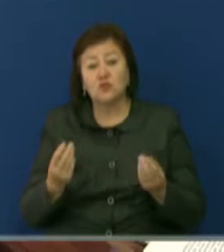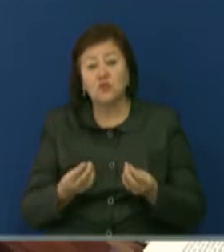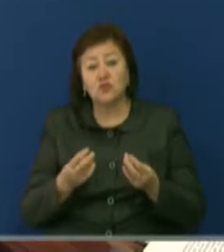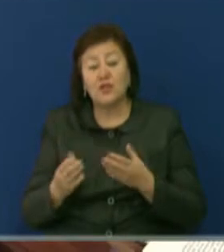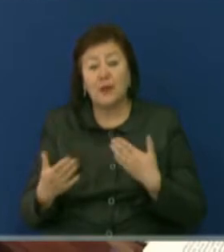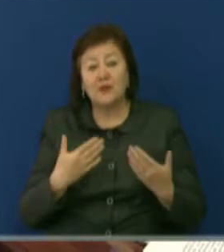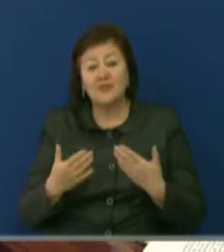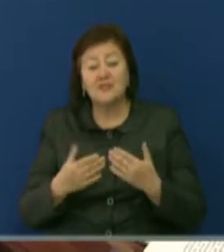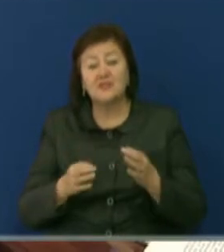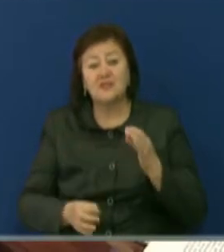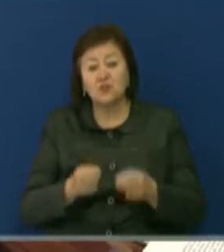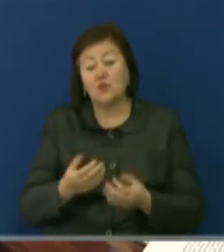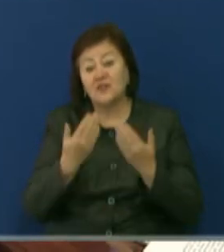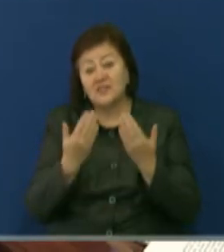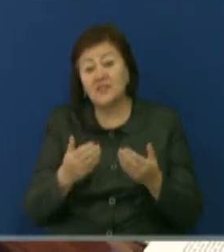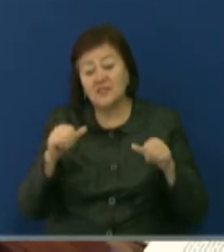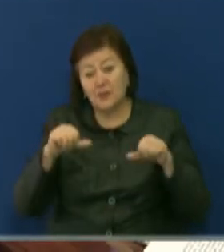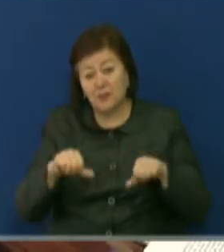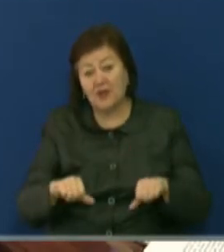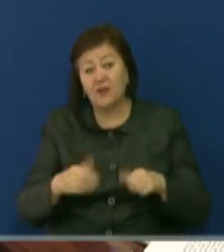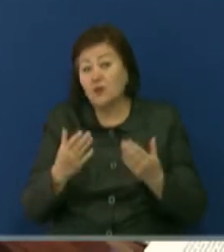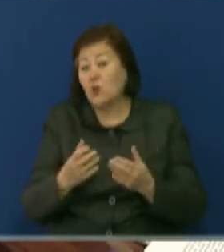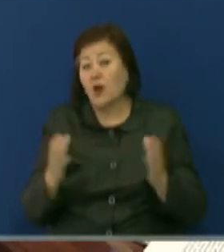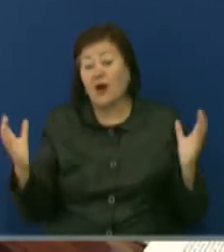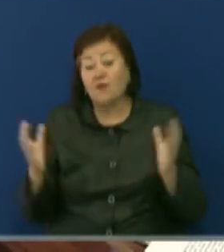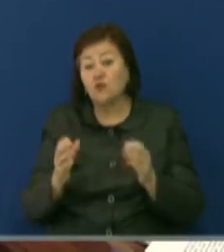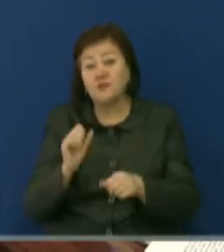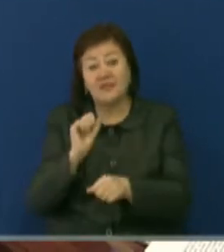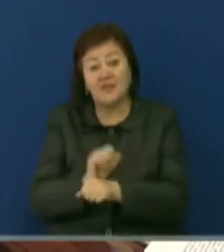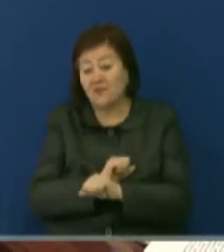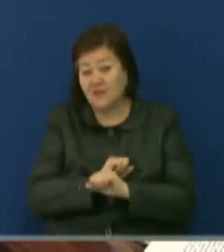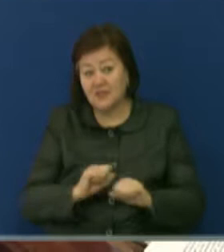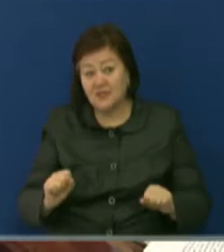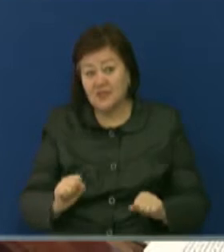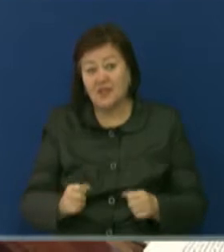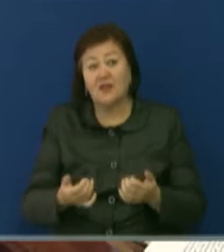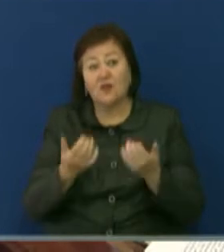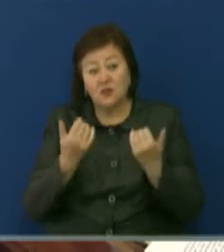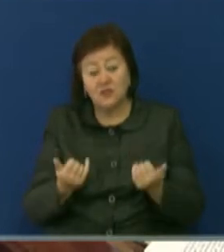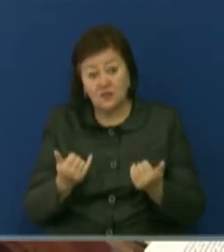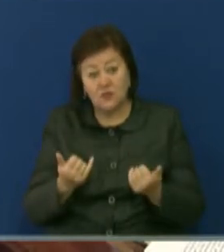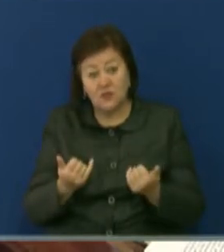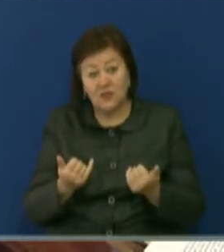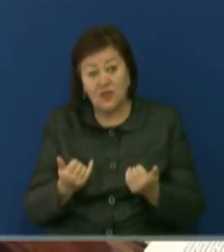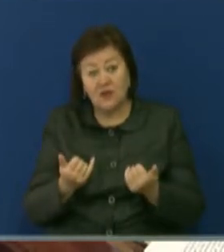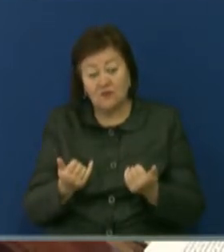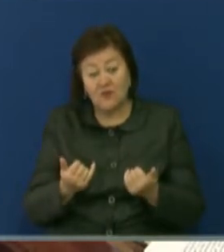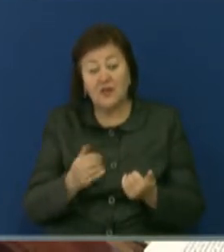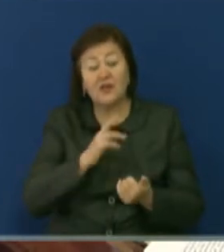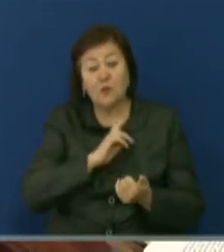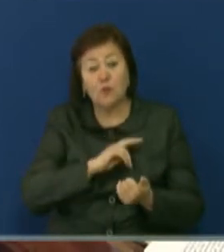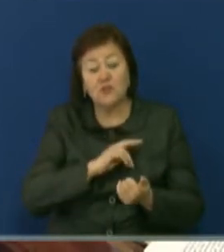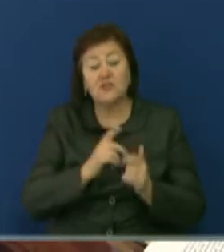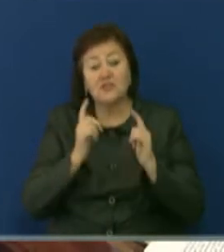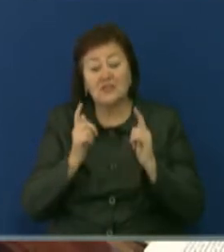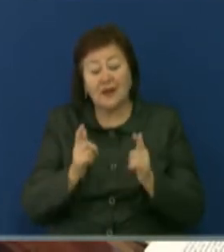болады. Оған толық құқықтарыңыз бар, бірақ автобустарды тоқтату дұрыс емес. Сіз мұнда жасалған еңбек шарты негізінде жұмыс жасайсыз. Оған